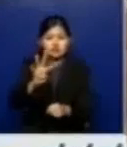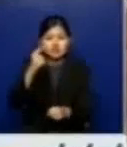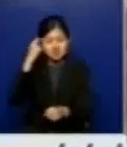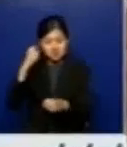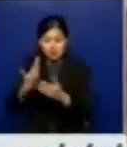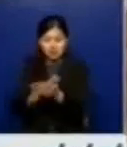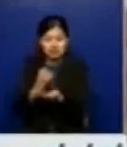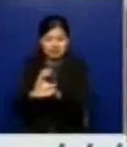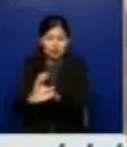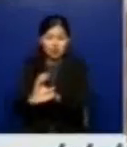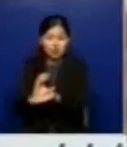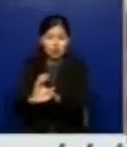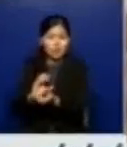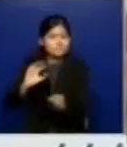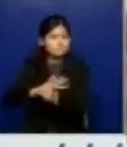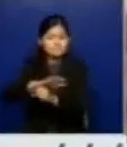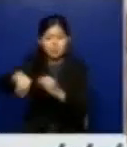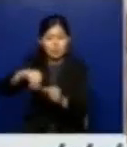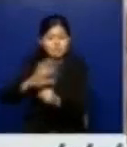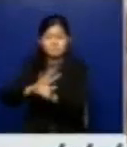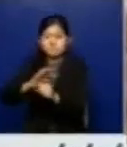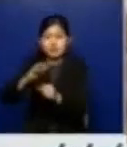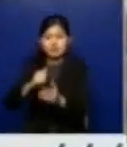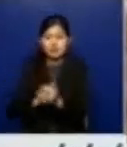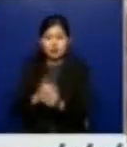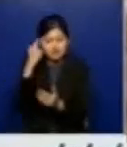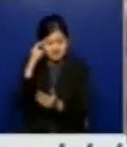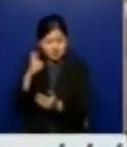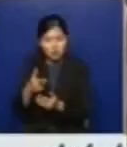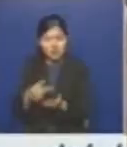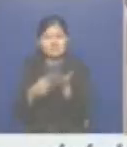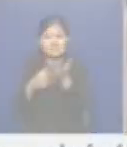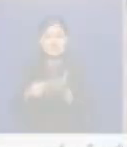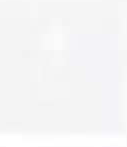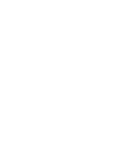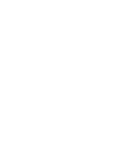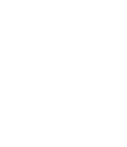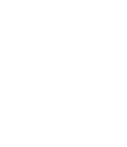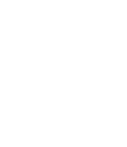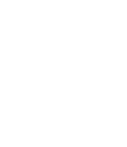ช้จ่ายอย่างแน่นอนนะครับเห็นสมควรให้ปรับลดไปอย่างน้อย 10% ครับขอบคุณท่านประธานครับ ครับ